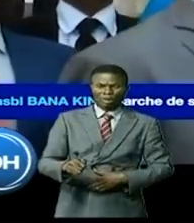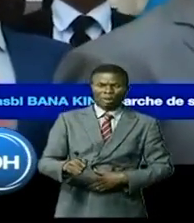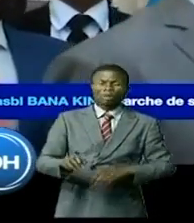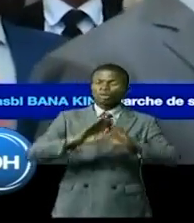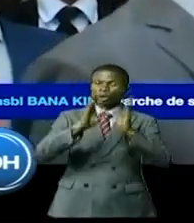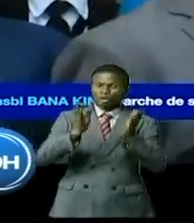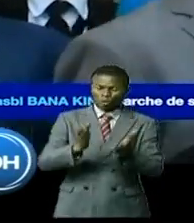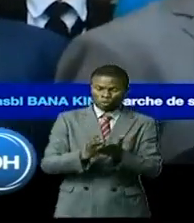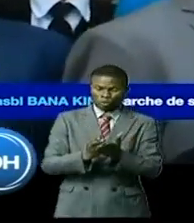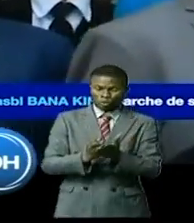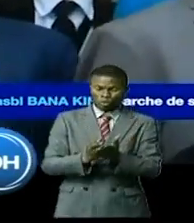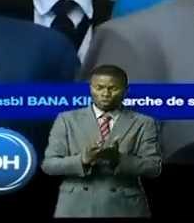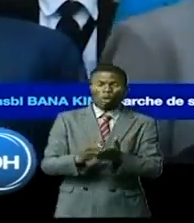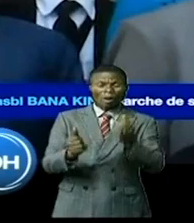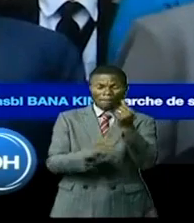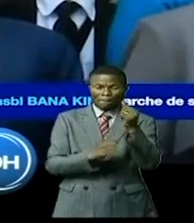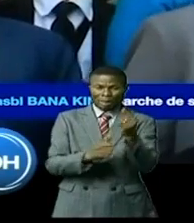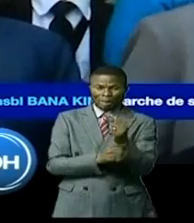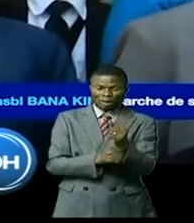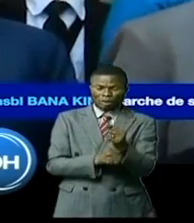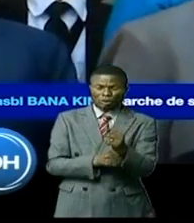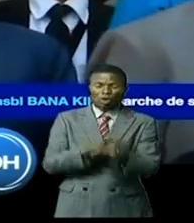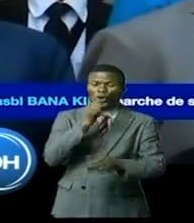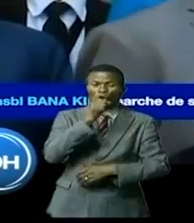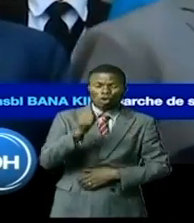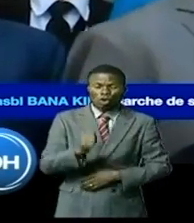son mine, bah, qu'on a dit ça.